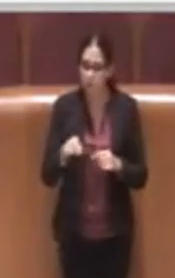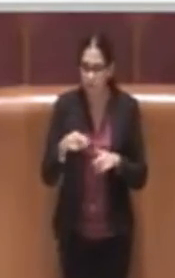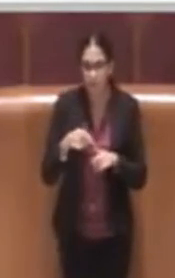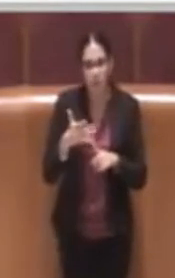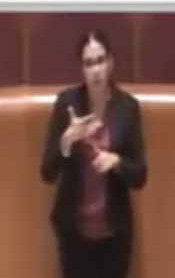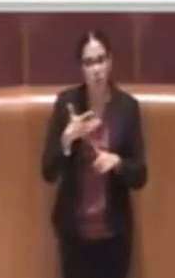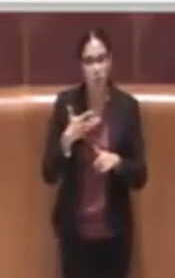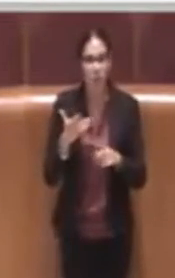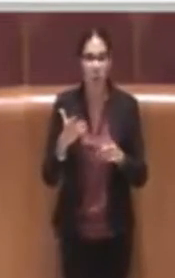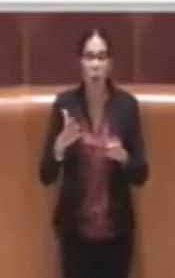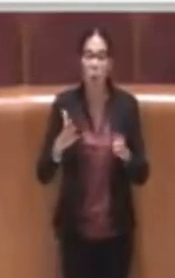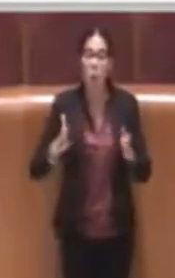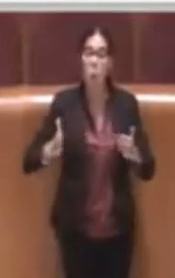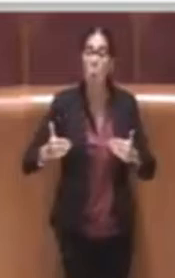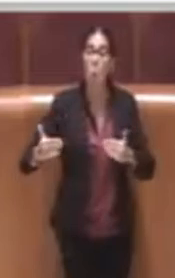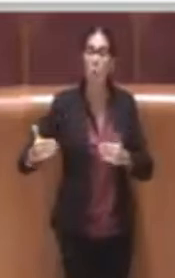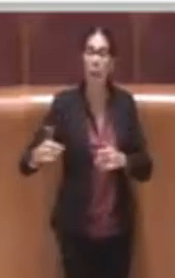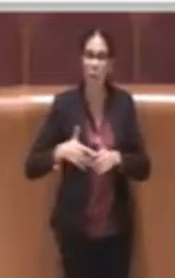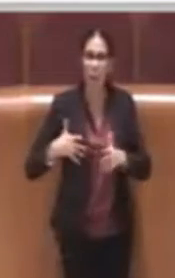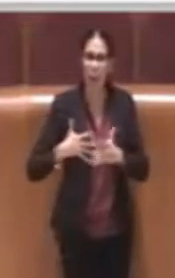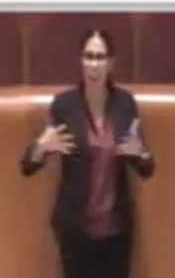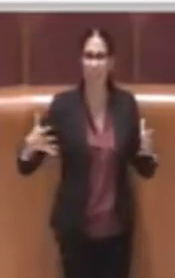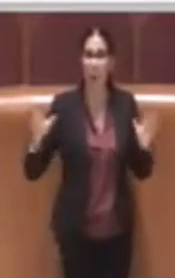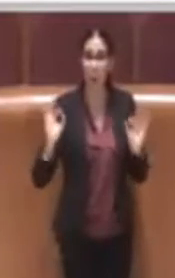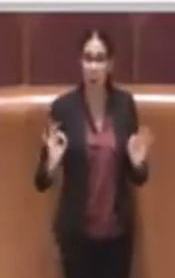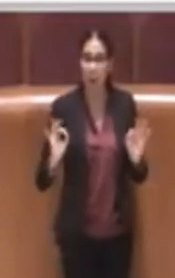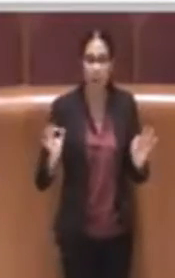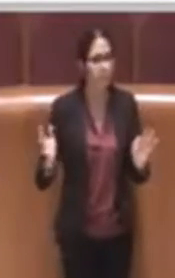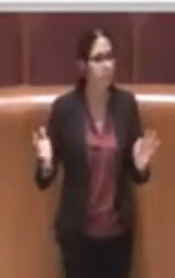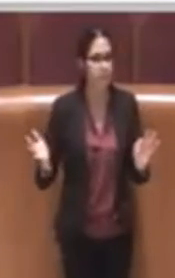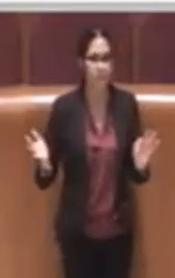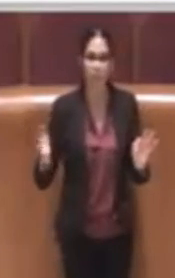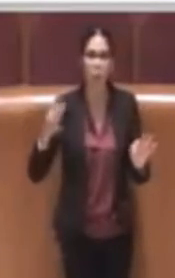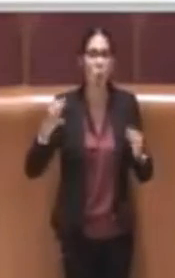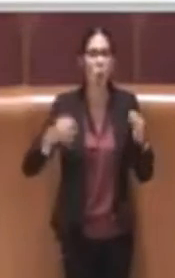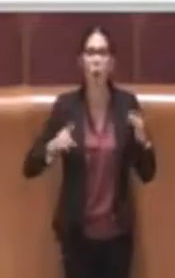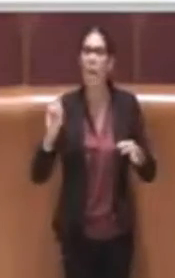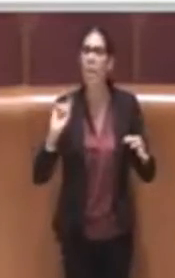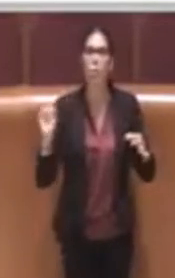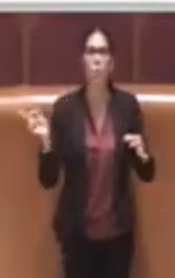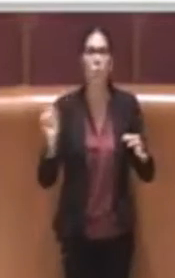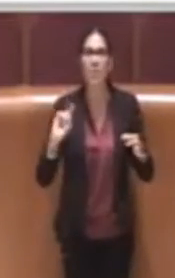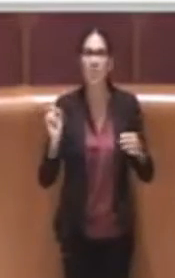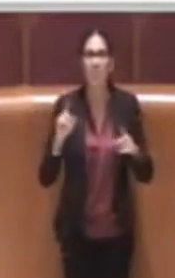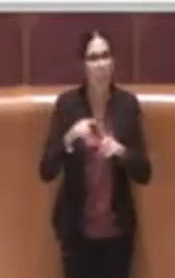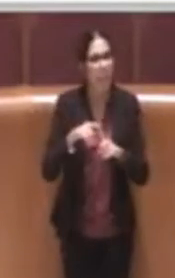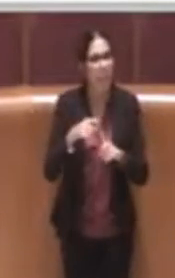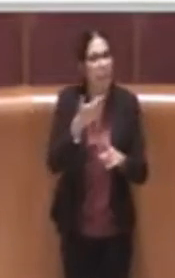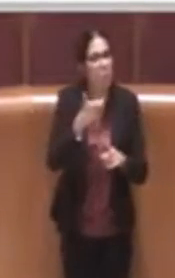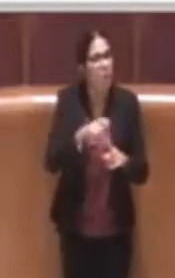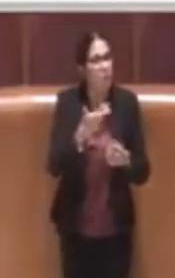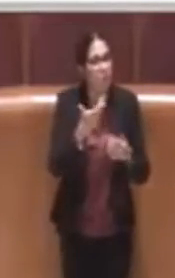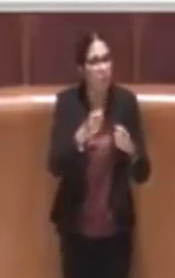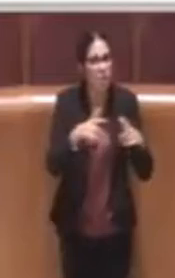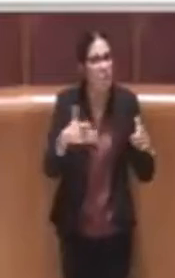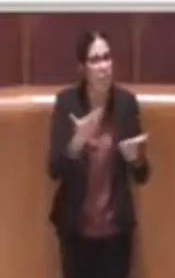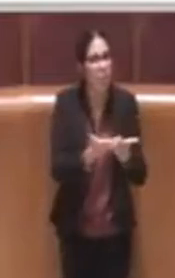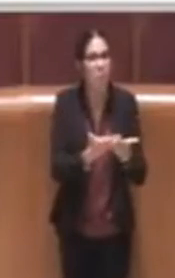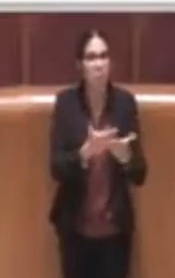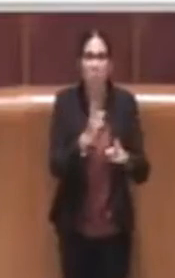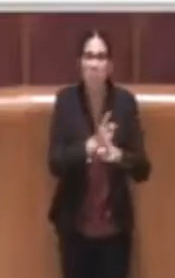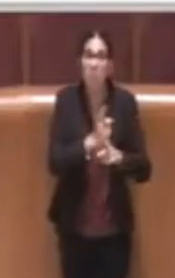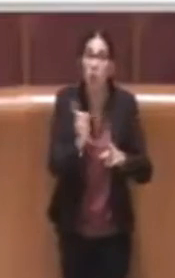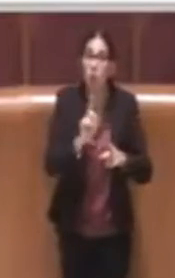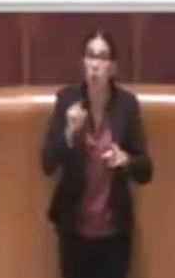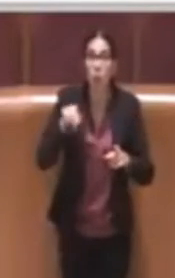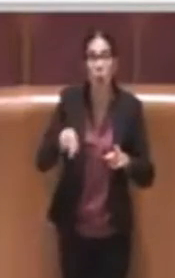di cubatura non trova dunque giustificazione nei reali fabbisogni della città. Risponde